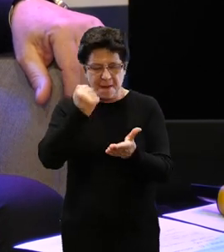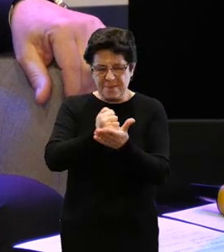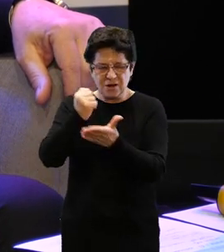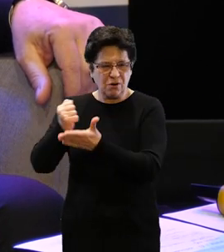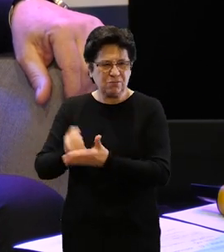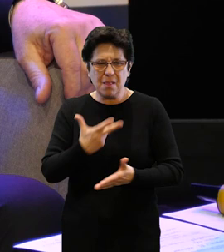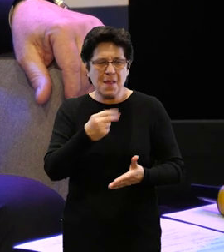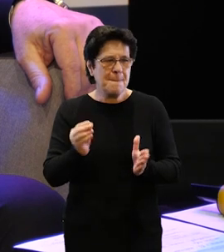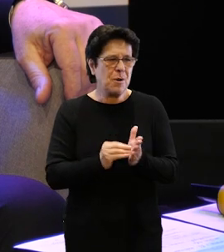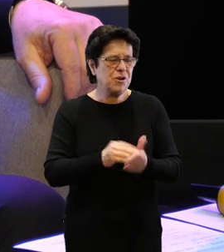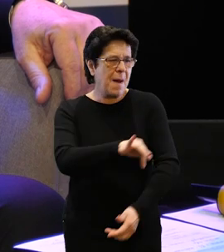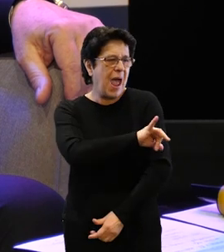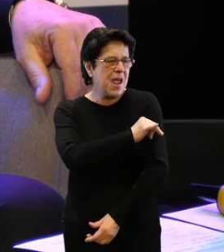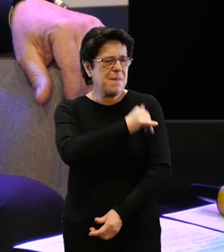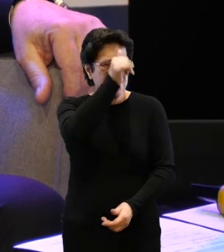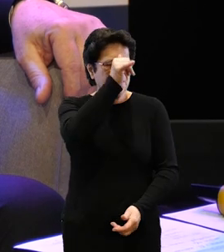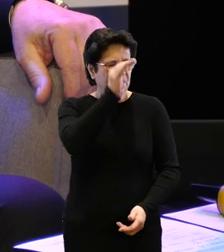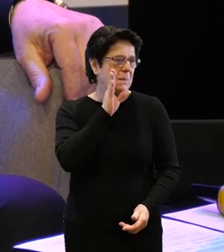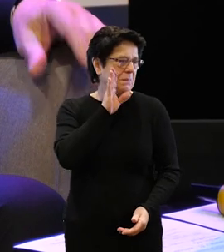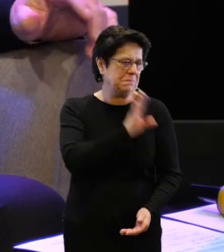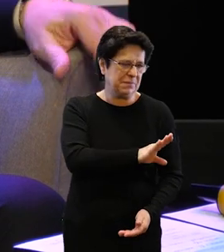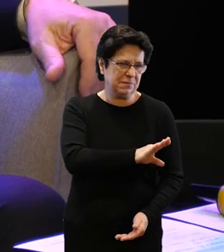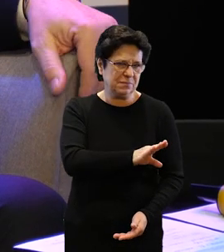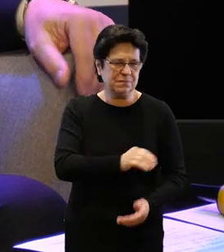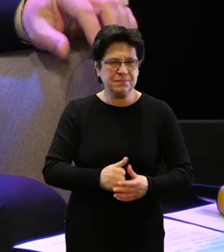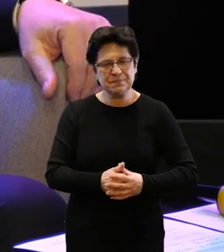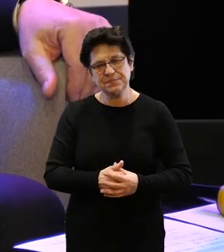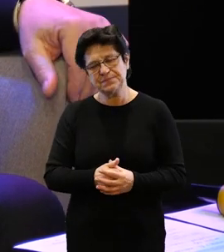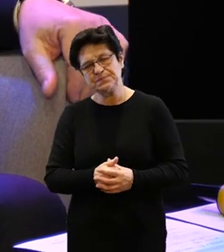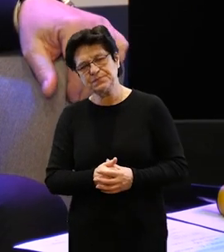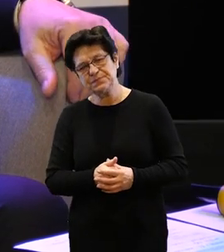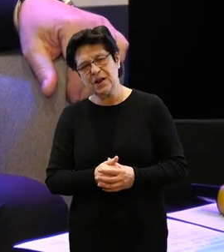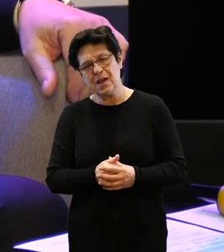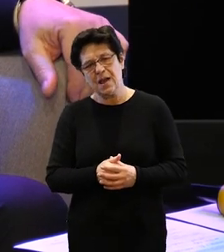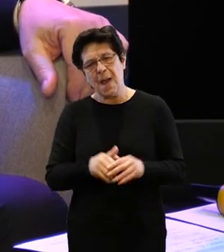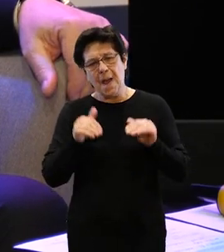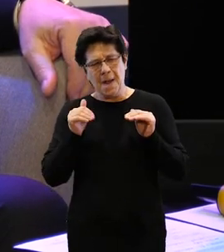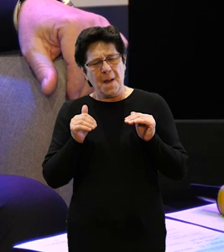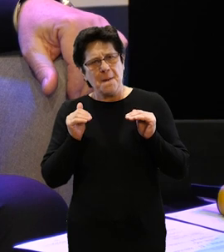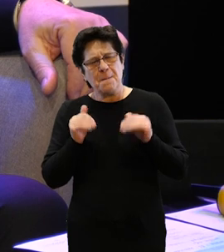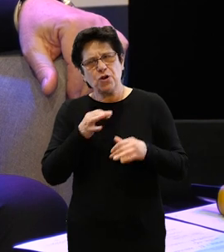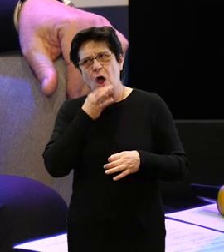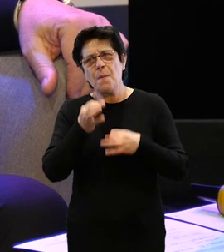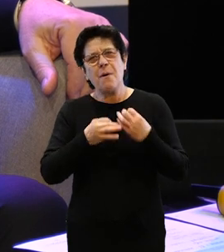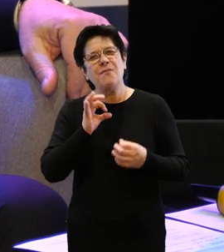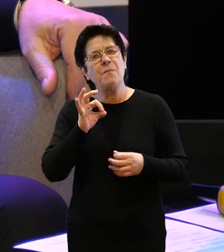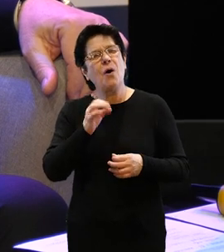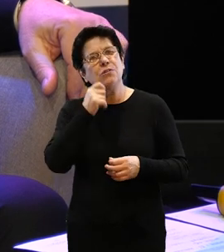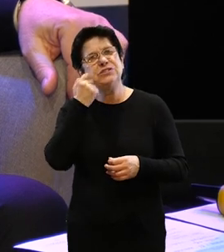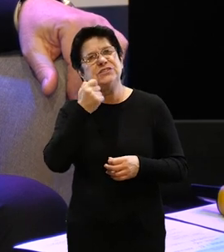że właśnie tak jak wspomniałem może powiem troszeczkę o właśnie tym dziadku